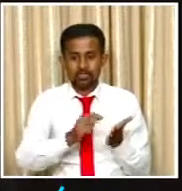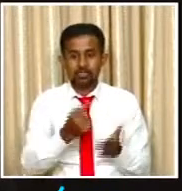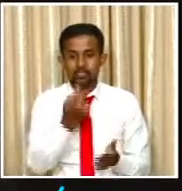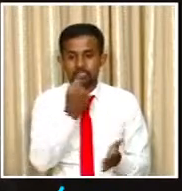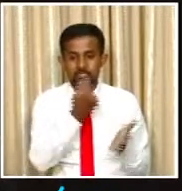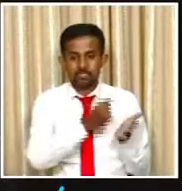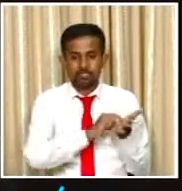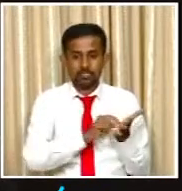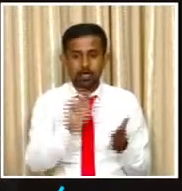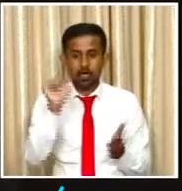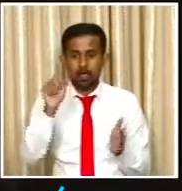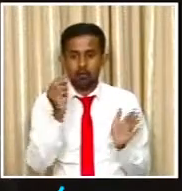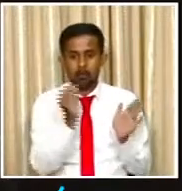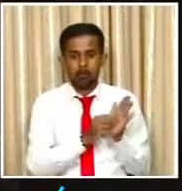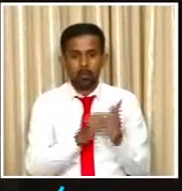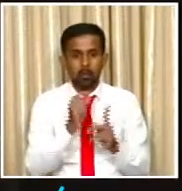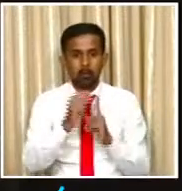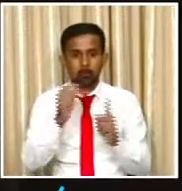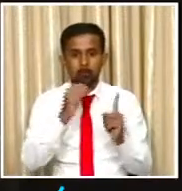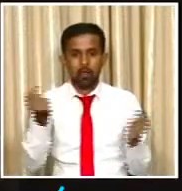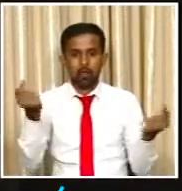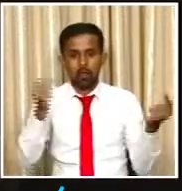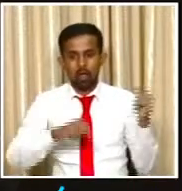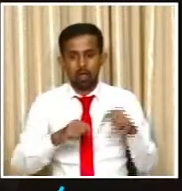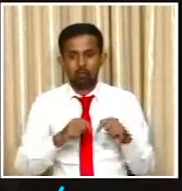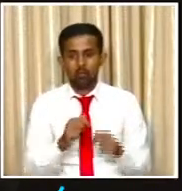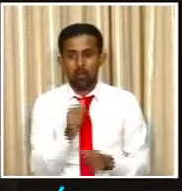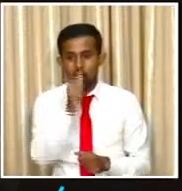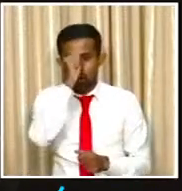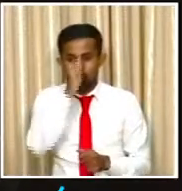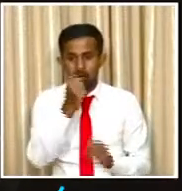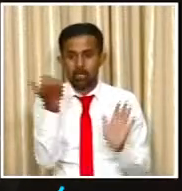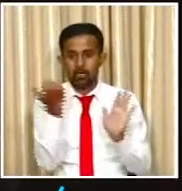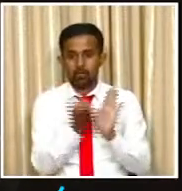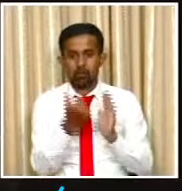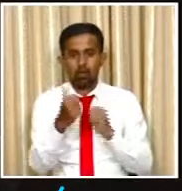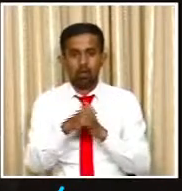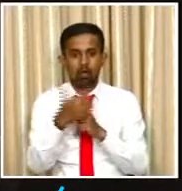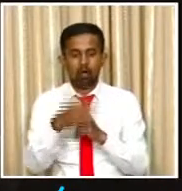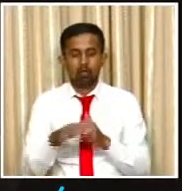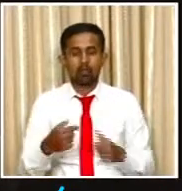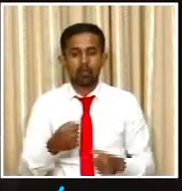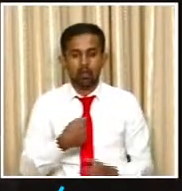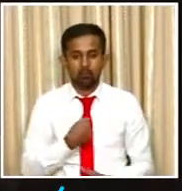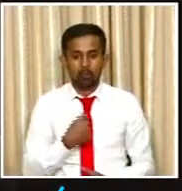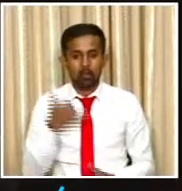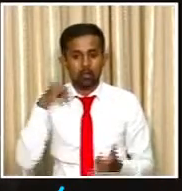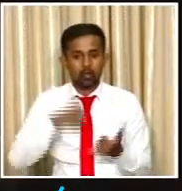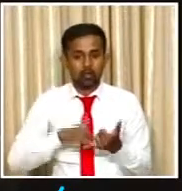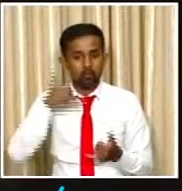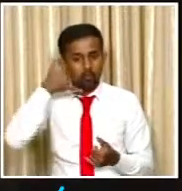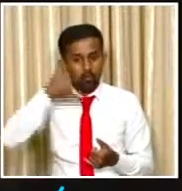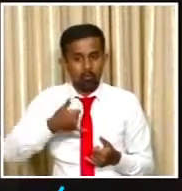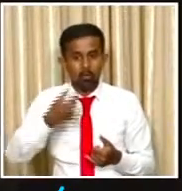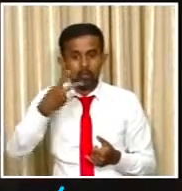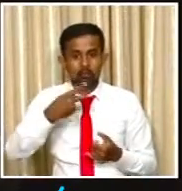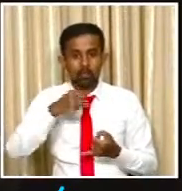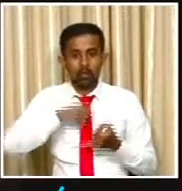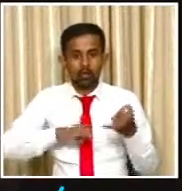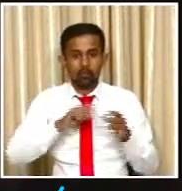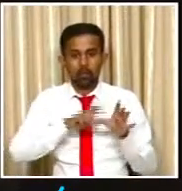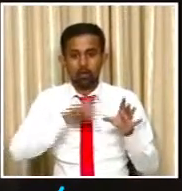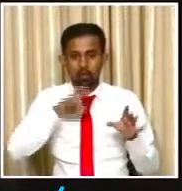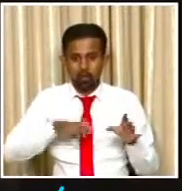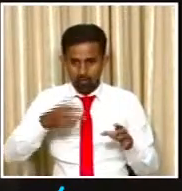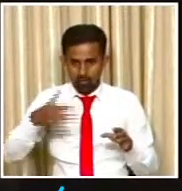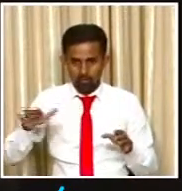ටිපෙක්ස් කරලා නම් දාගෙන පාර්ලිමේන්තුව ආපු අය තවත් කූට ලේඛනයක් හදලා මම සමගි ජන බලවේගයේ උපලේකම් කමෙන් ඉල්ලා